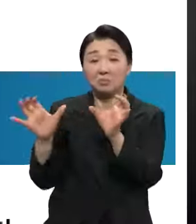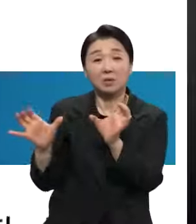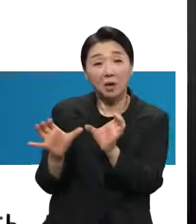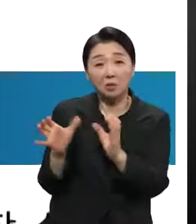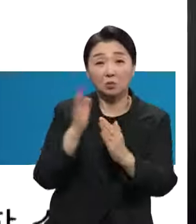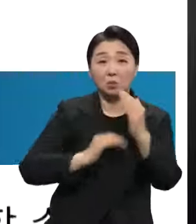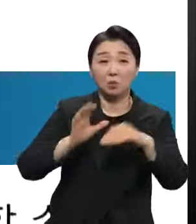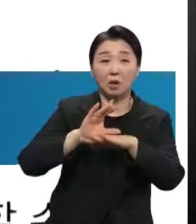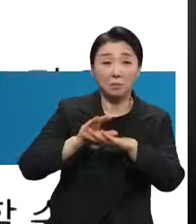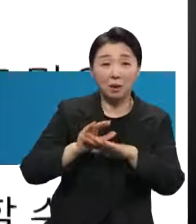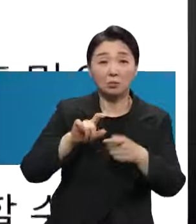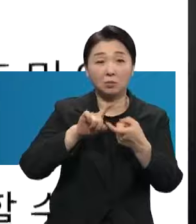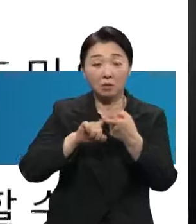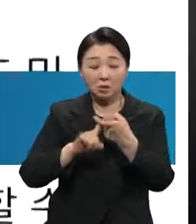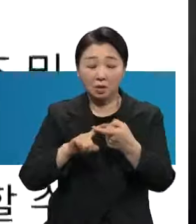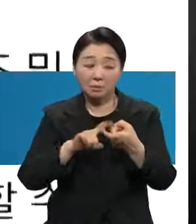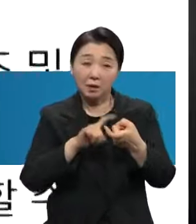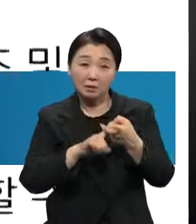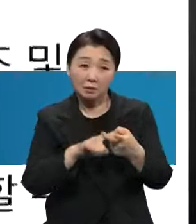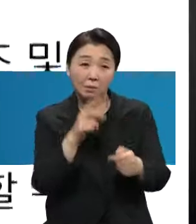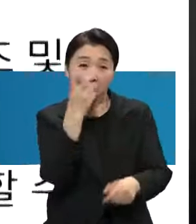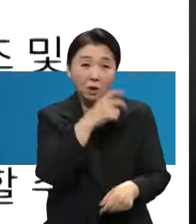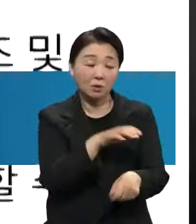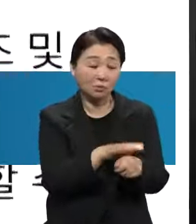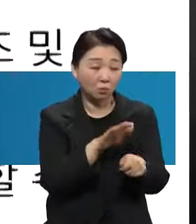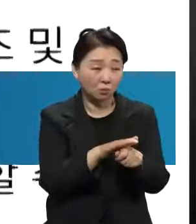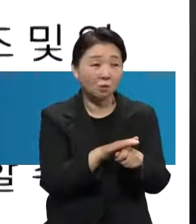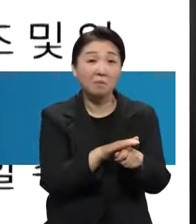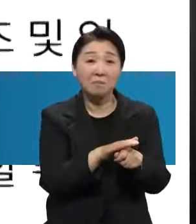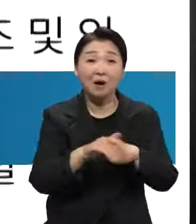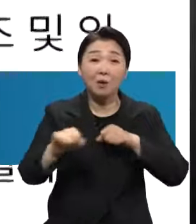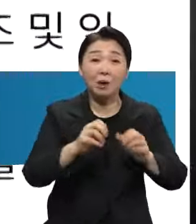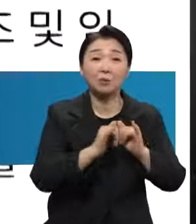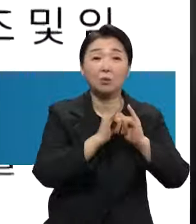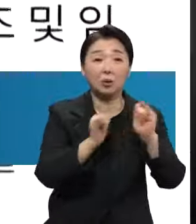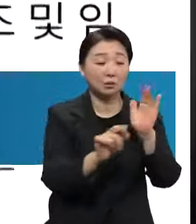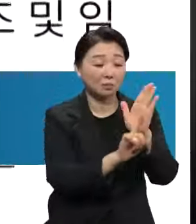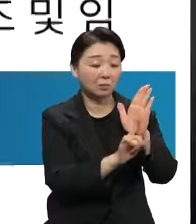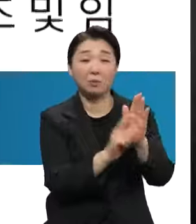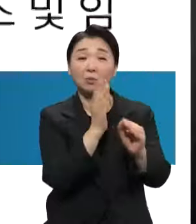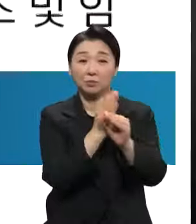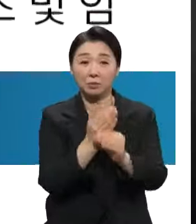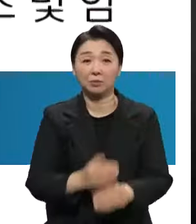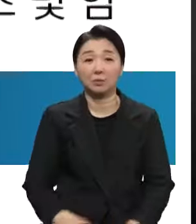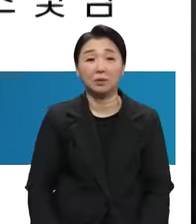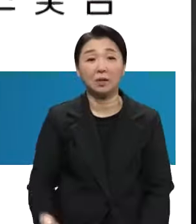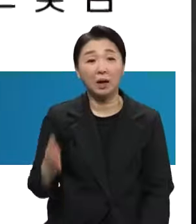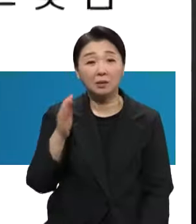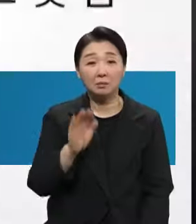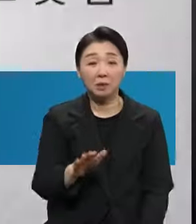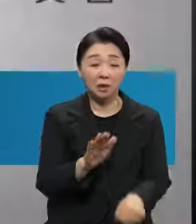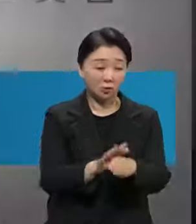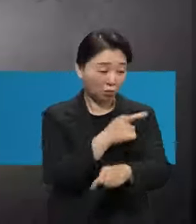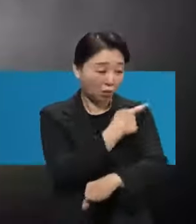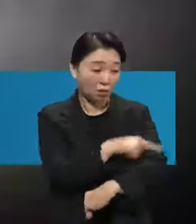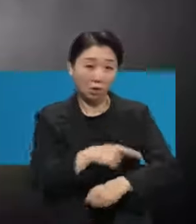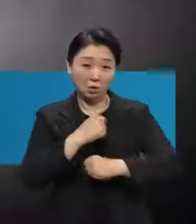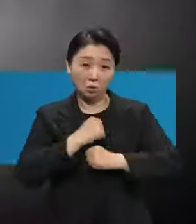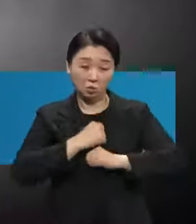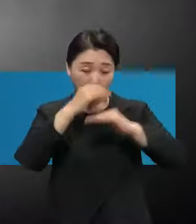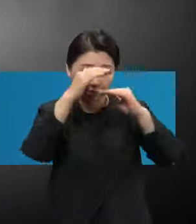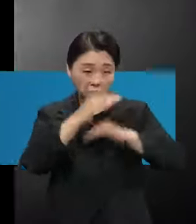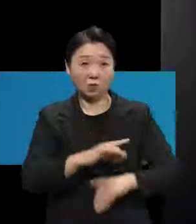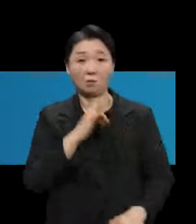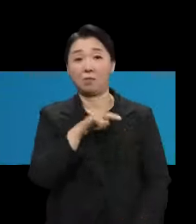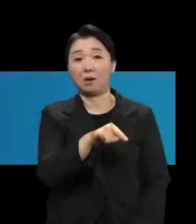현장이나 팬클럽의 관리를 도울 서포터를 팬클럽 대상으로 모집한다는 내용입니다. 하지만 지원 자격과